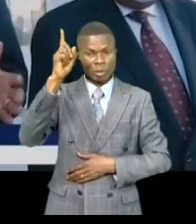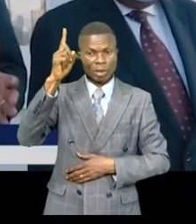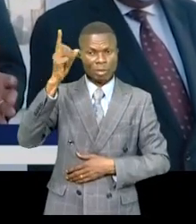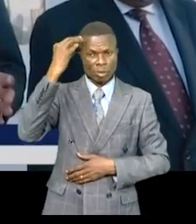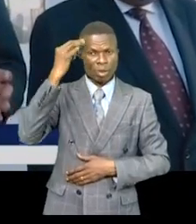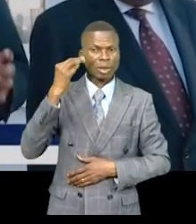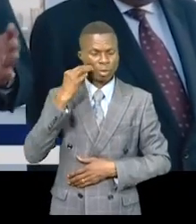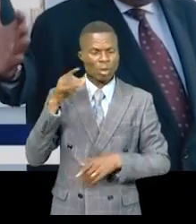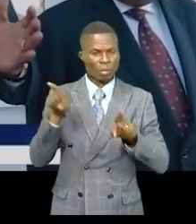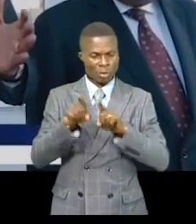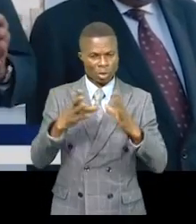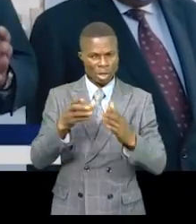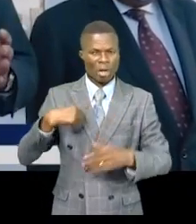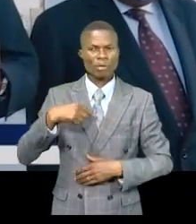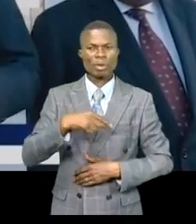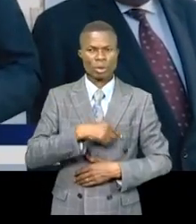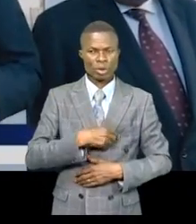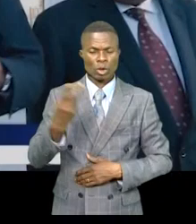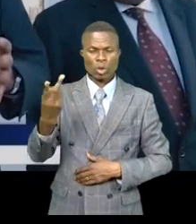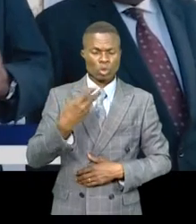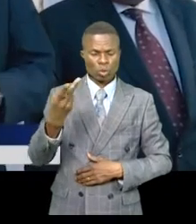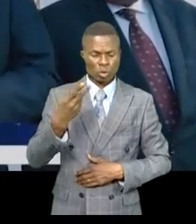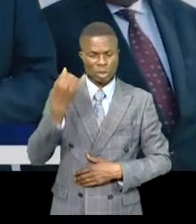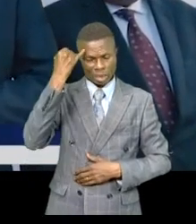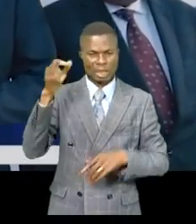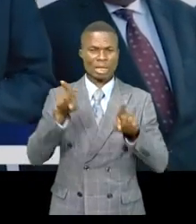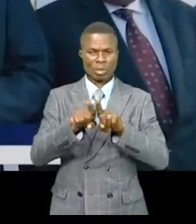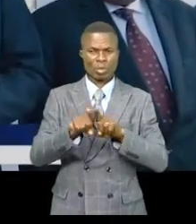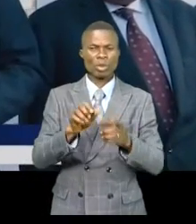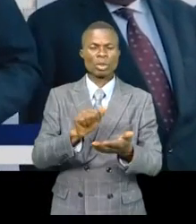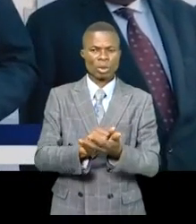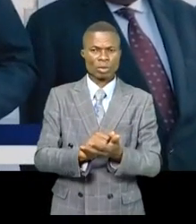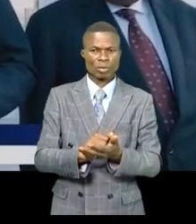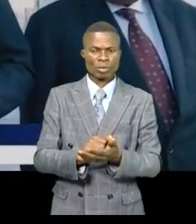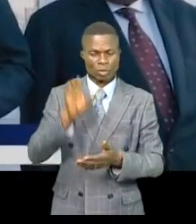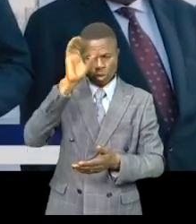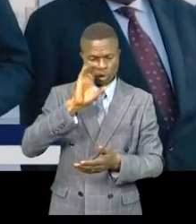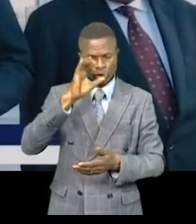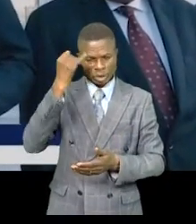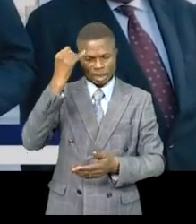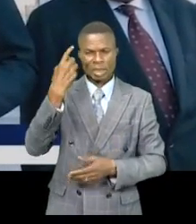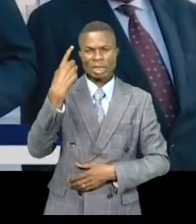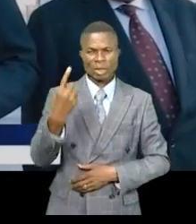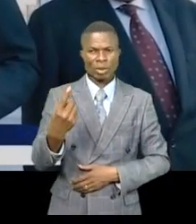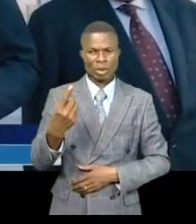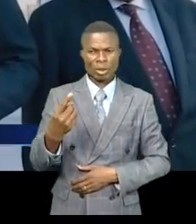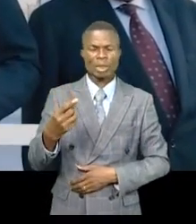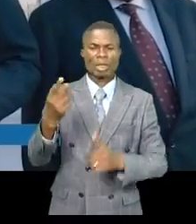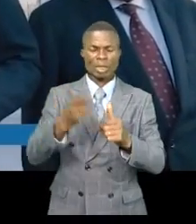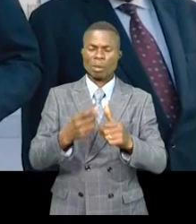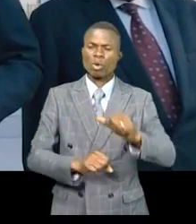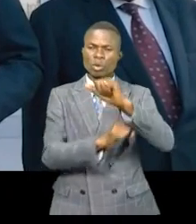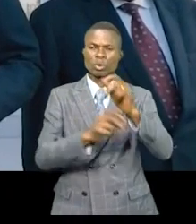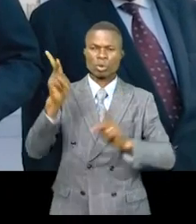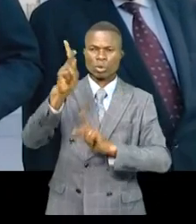la nôtre, les deux convergent vers un dénominateur commun, le peuple d'abord,